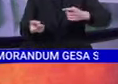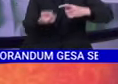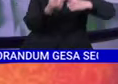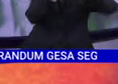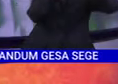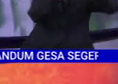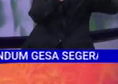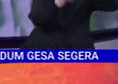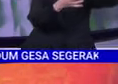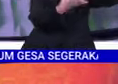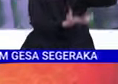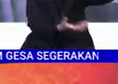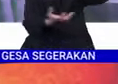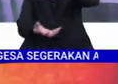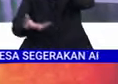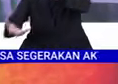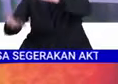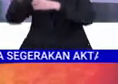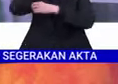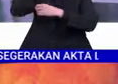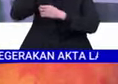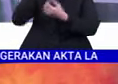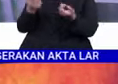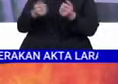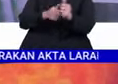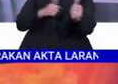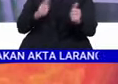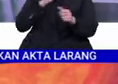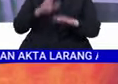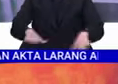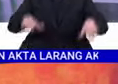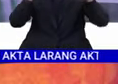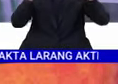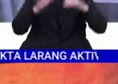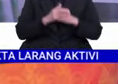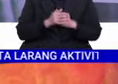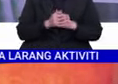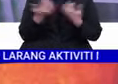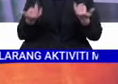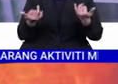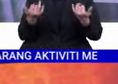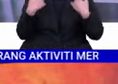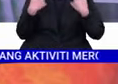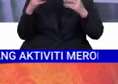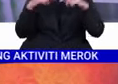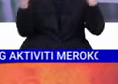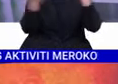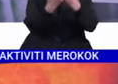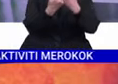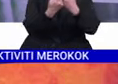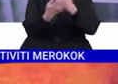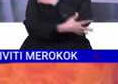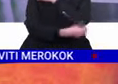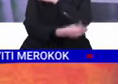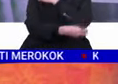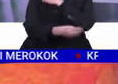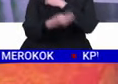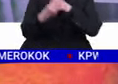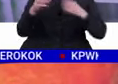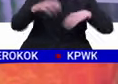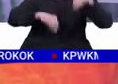ya susulan kerugian tanaman ciri lebih 200.000 rejeki yang dialami peserta astral Project agroekonomi